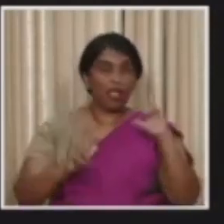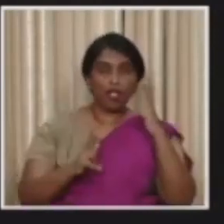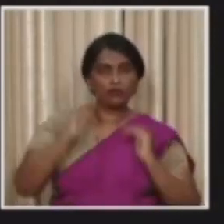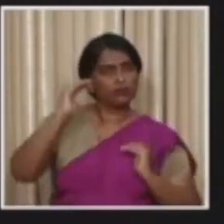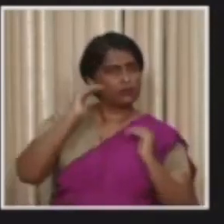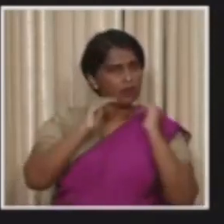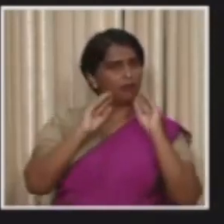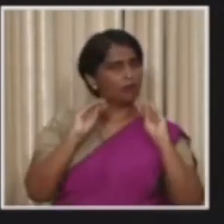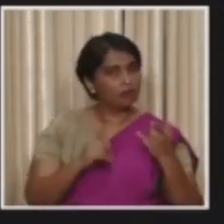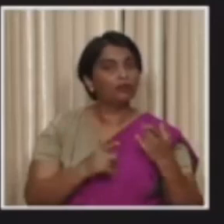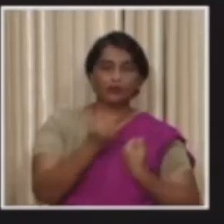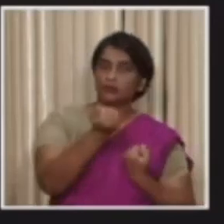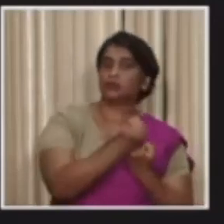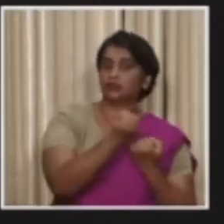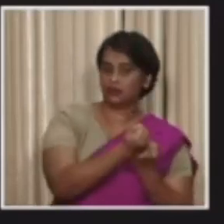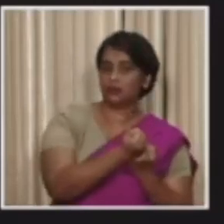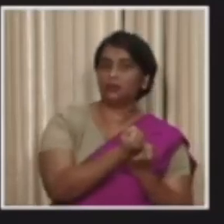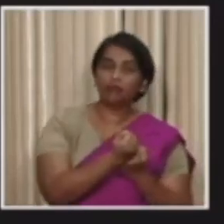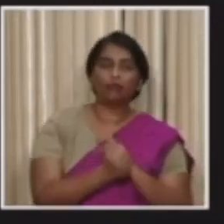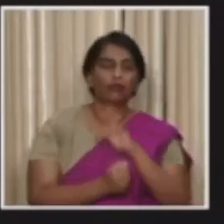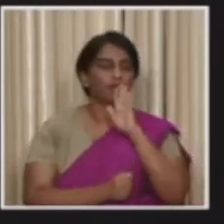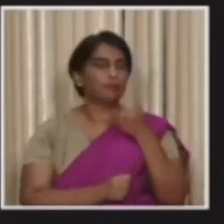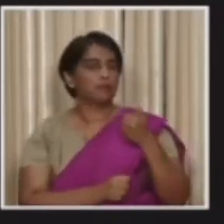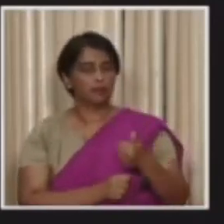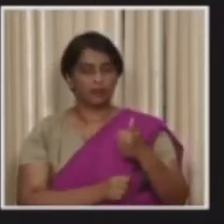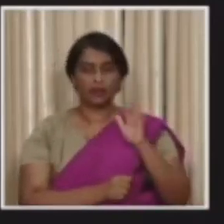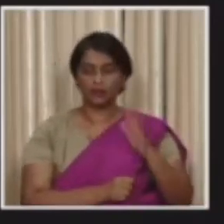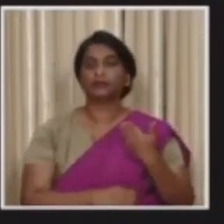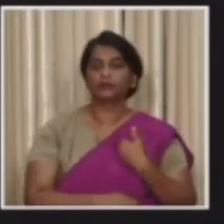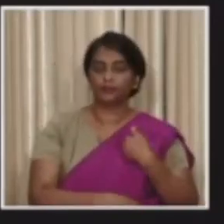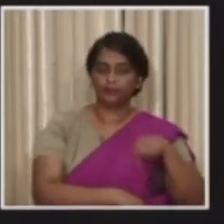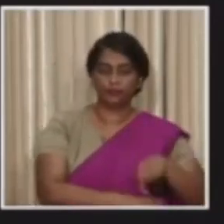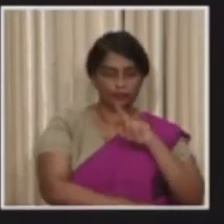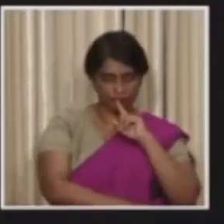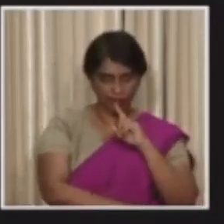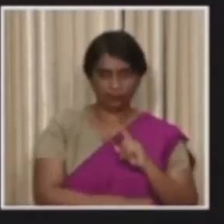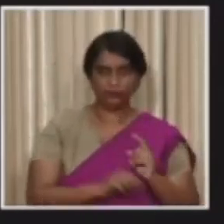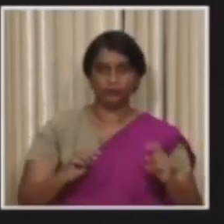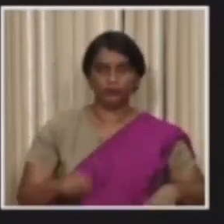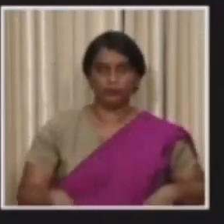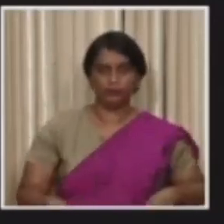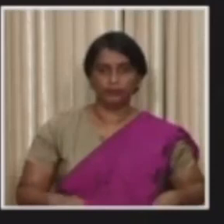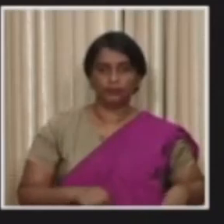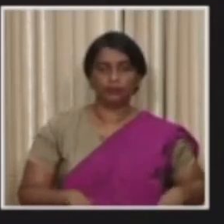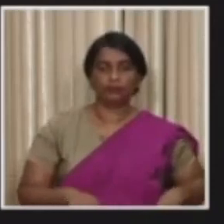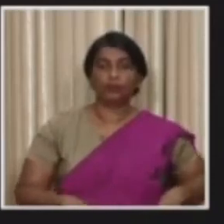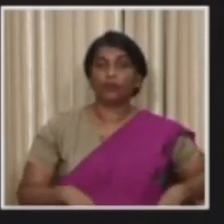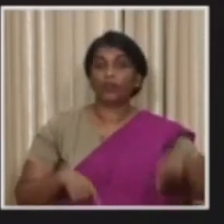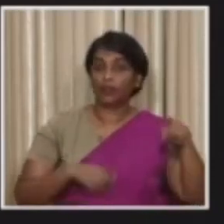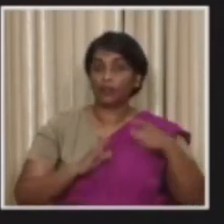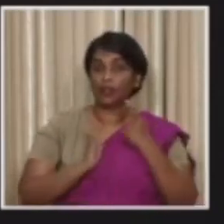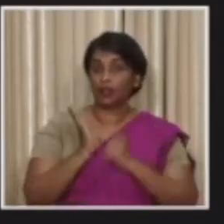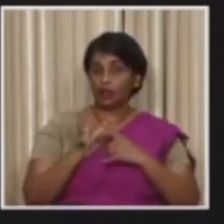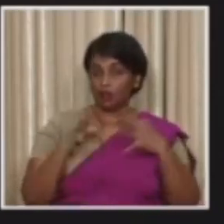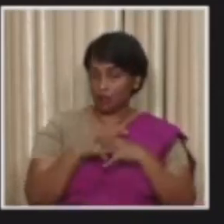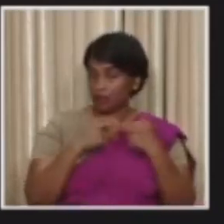යනවනම් ඒකට සහයෝගය දක්වීම ඉතාමත්ම හොඳ දෙයක් කියන එකයි මම මේ අවස්ථාවේදී ප්‍රකාශ කරන්නට ඕන. මෙම නීතිය සකස්